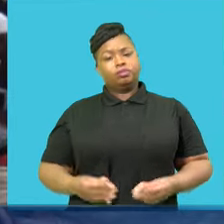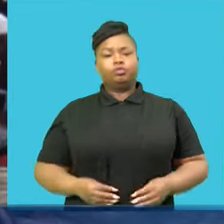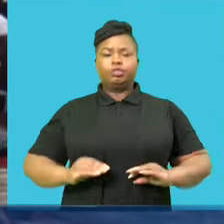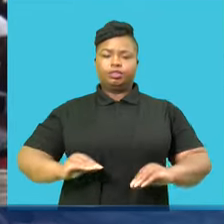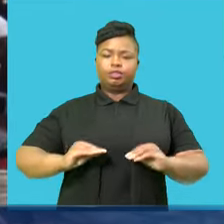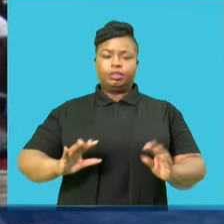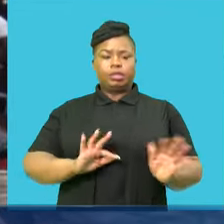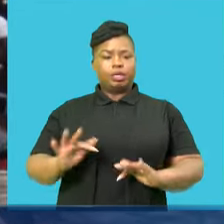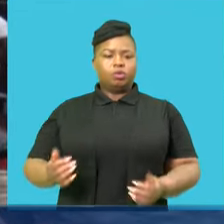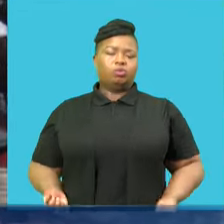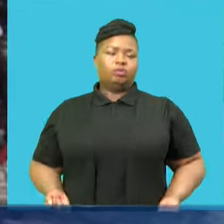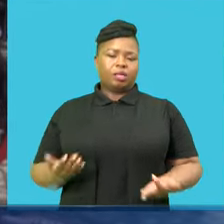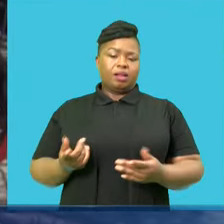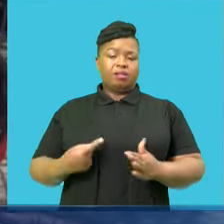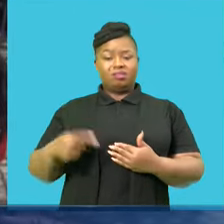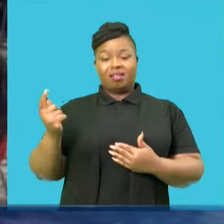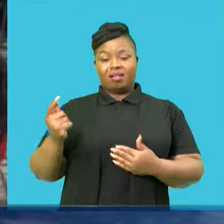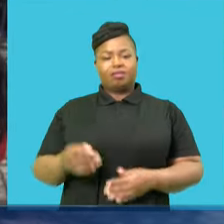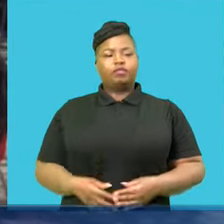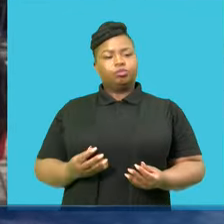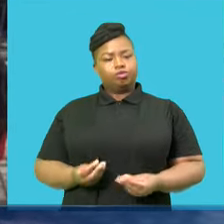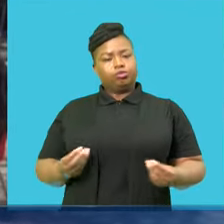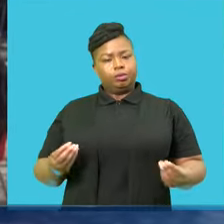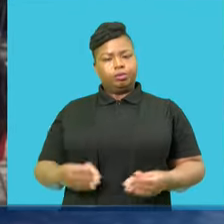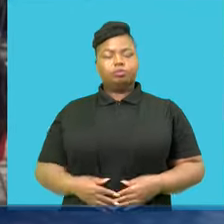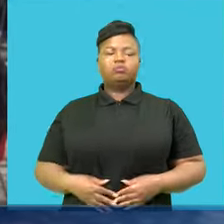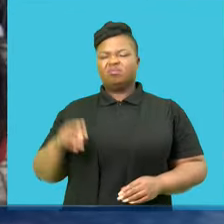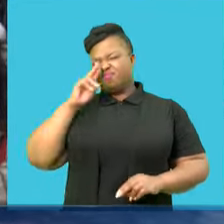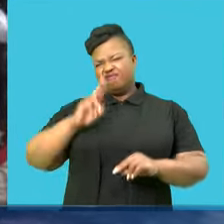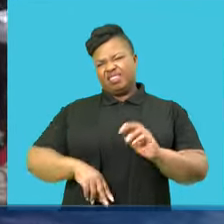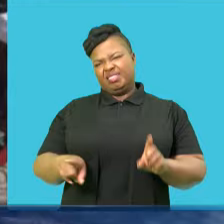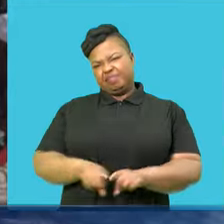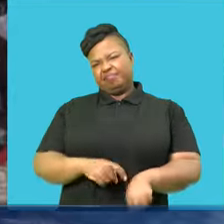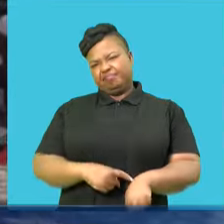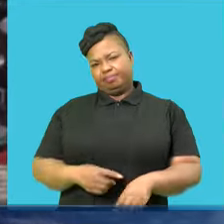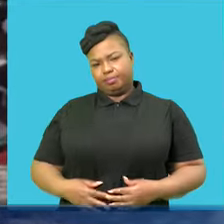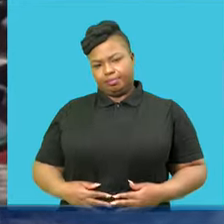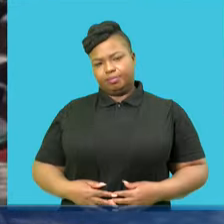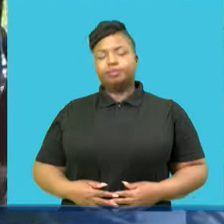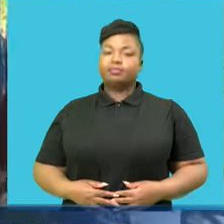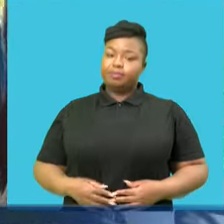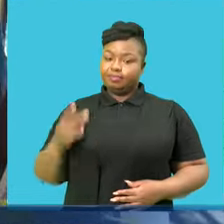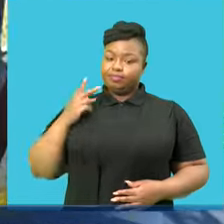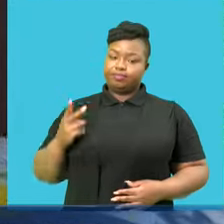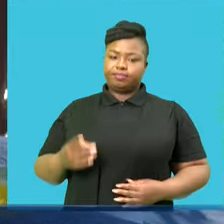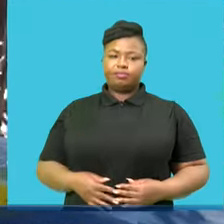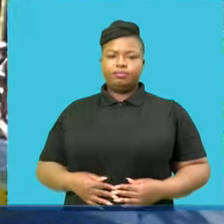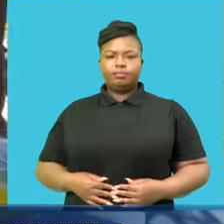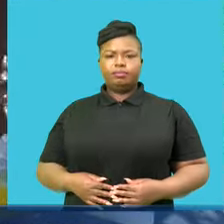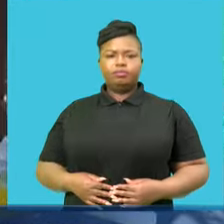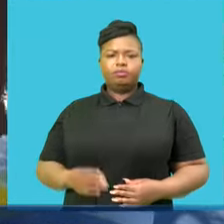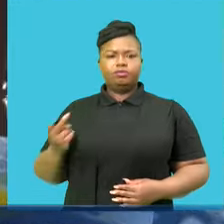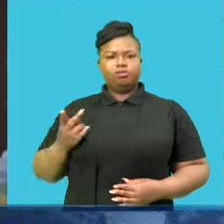libafundisa how to serve, ne, bangabantwana and have fun at the same time. You see, and